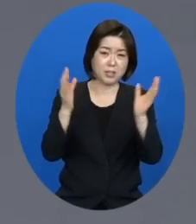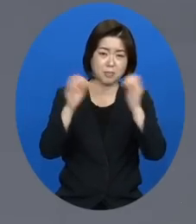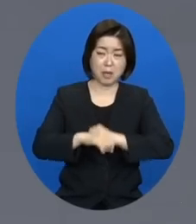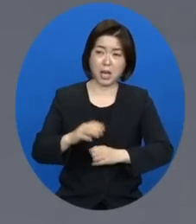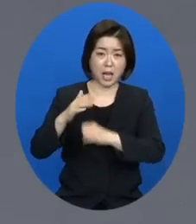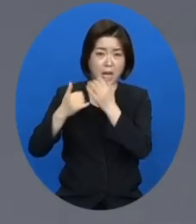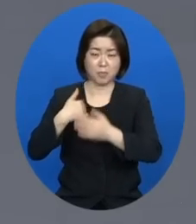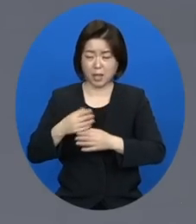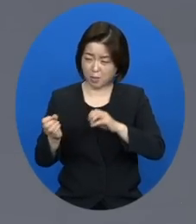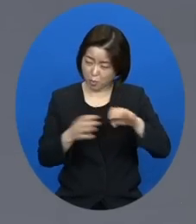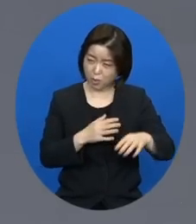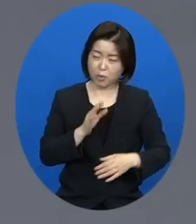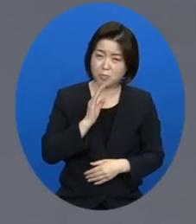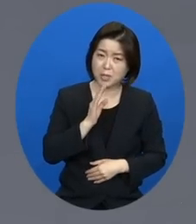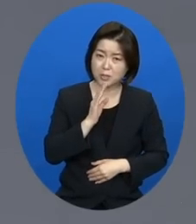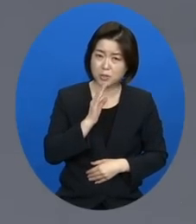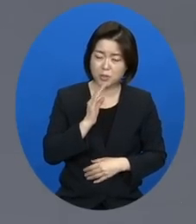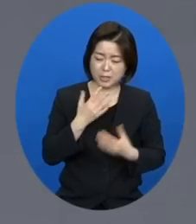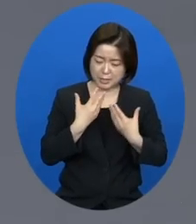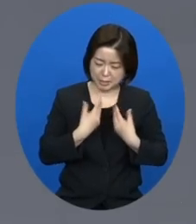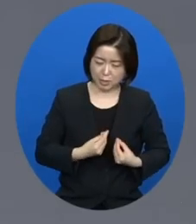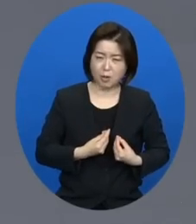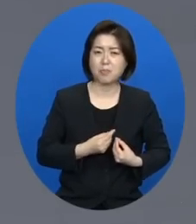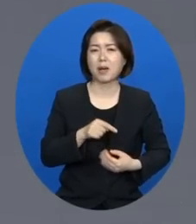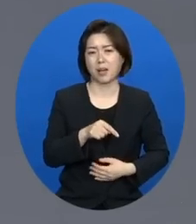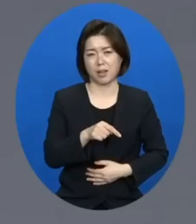맞죠, 절망하는 거예요.